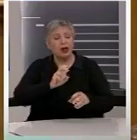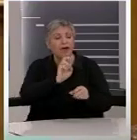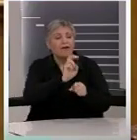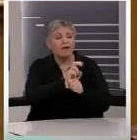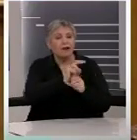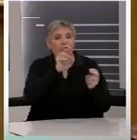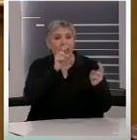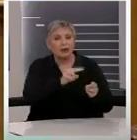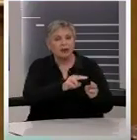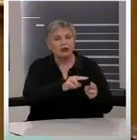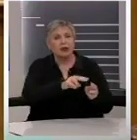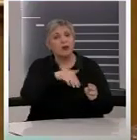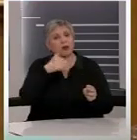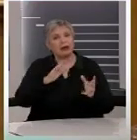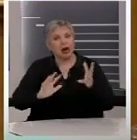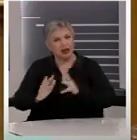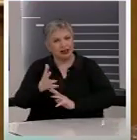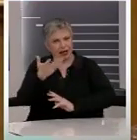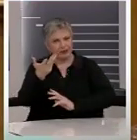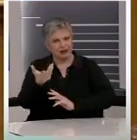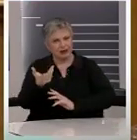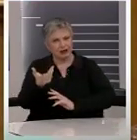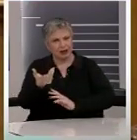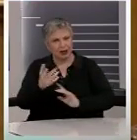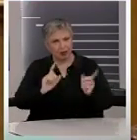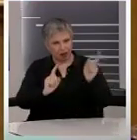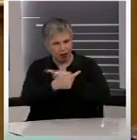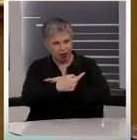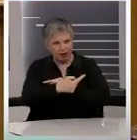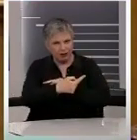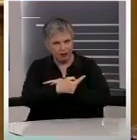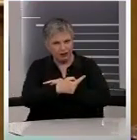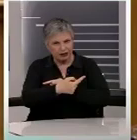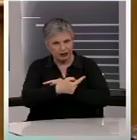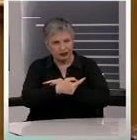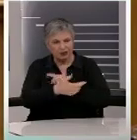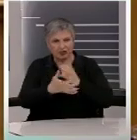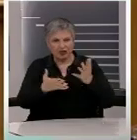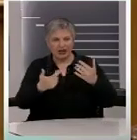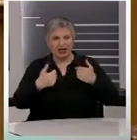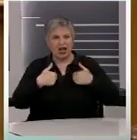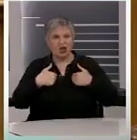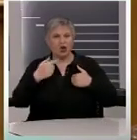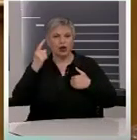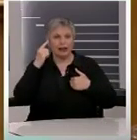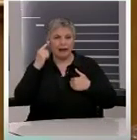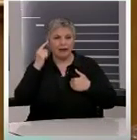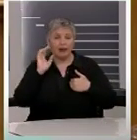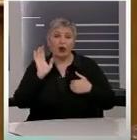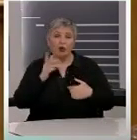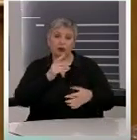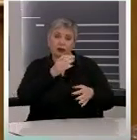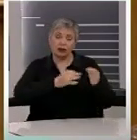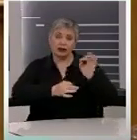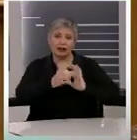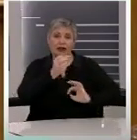μετά θα έρθει η ανάπτυξη. Θα έρθει η ανάπτυξη και μετά θα έρθει... Εγώ καταλαβαίνω ότι αυτά που λέτε